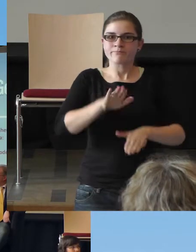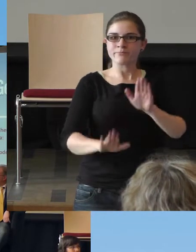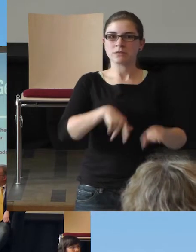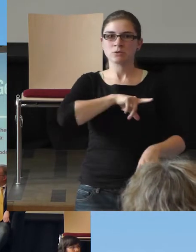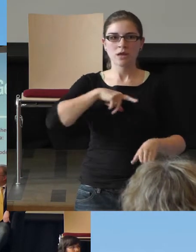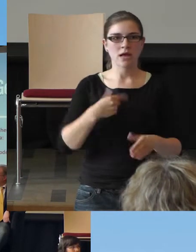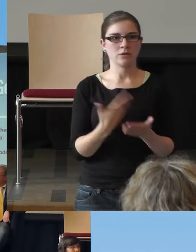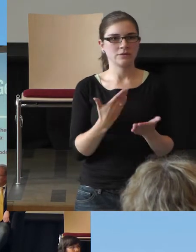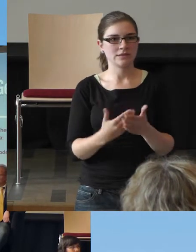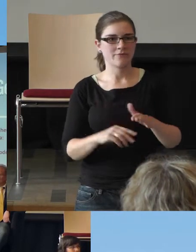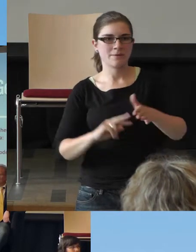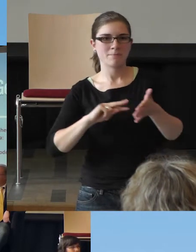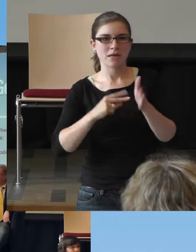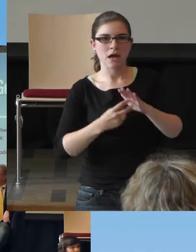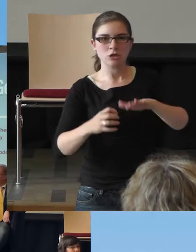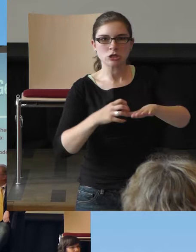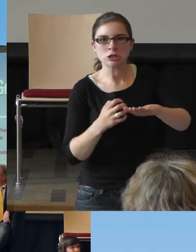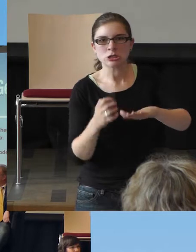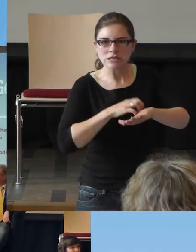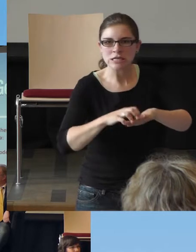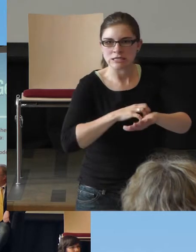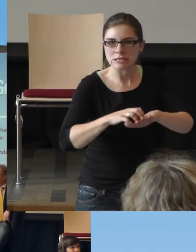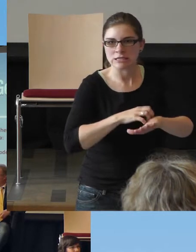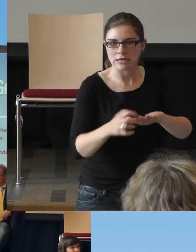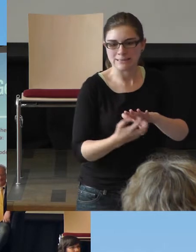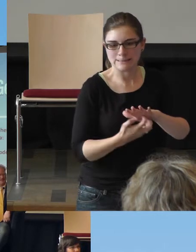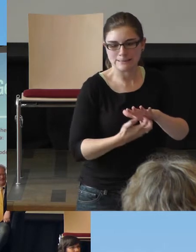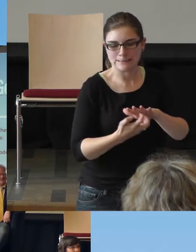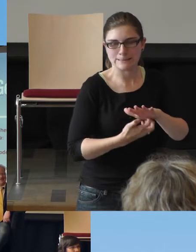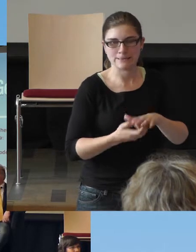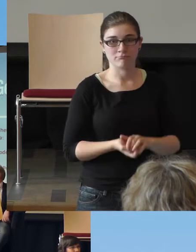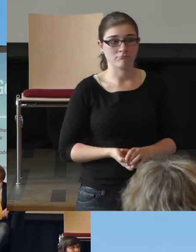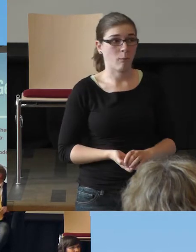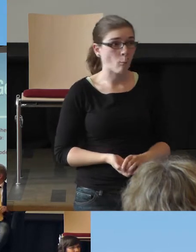Ja, kann man weiter nichts zu sagen, Ihnen nur gute Besserung wünschen.